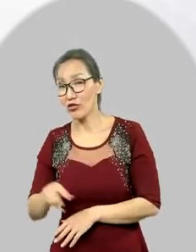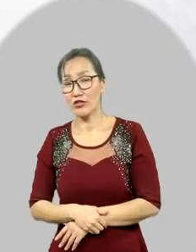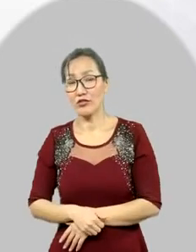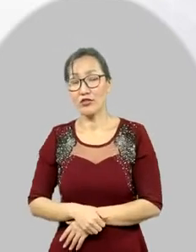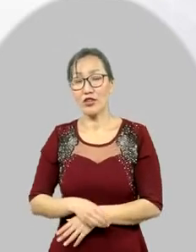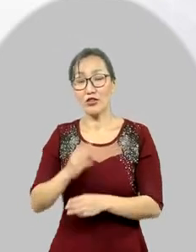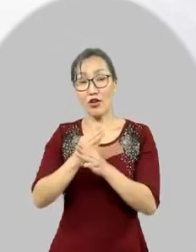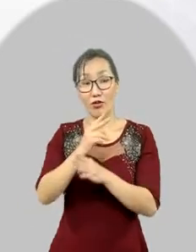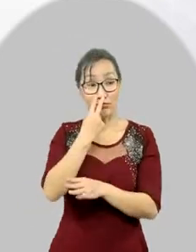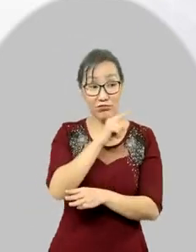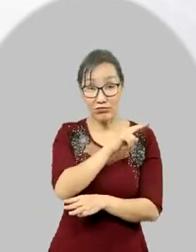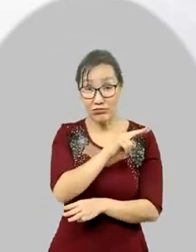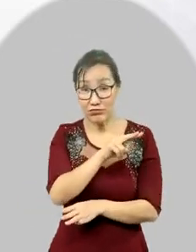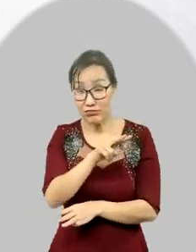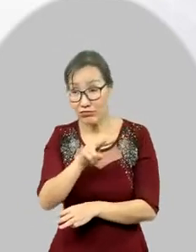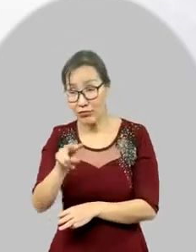тоонууд маань